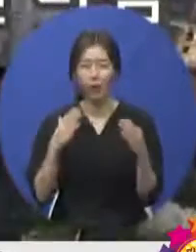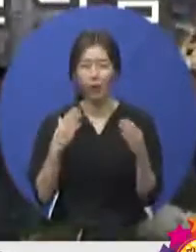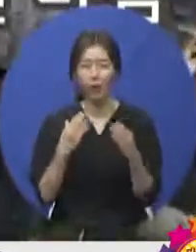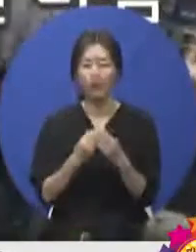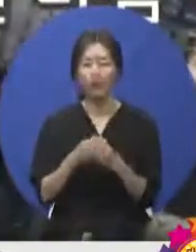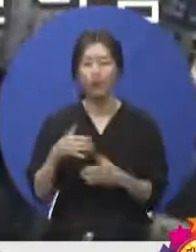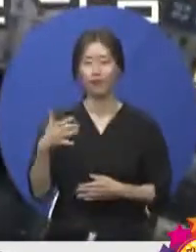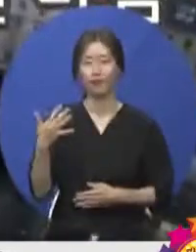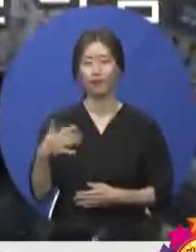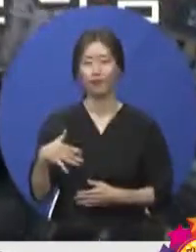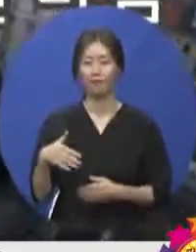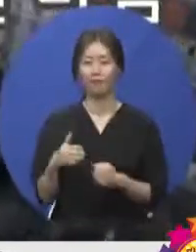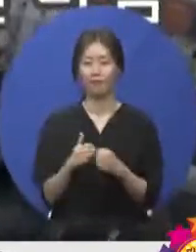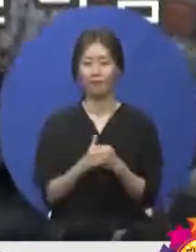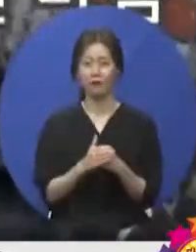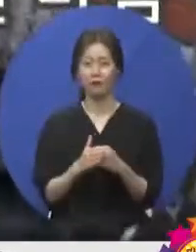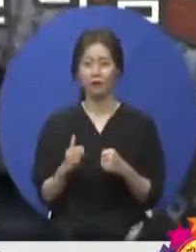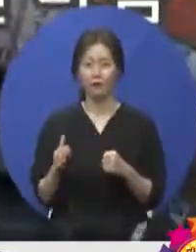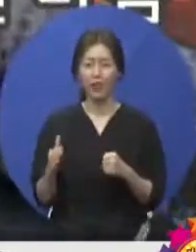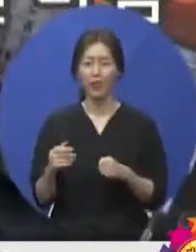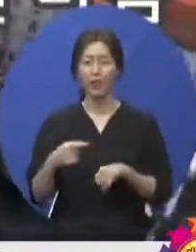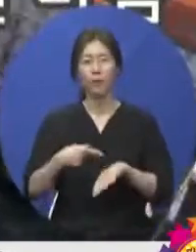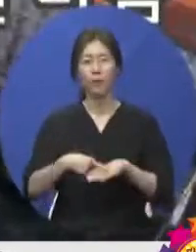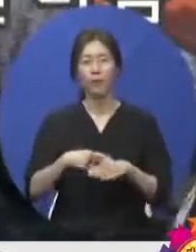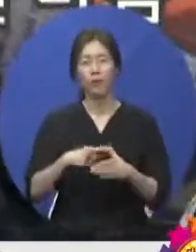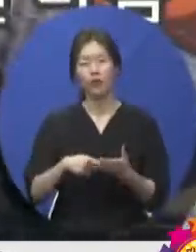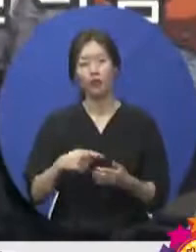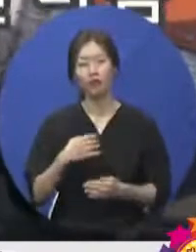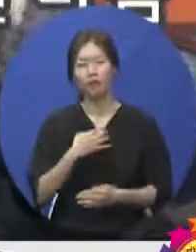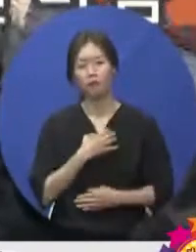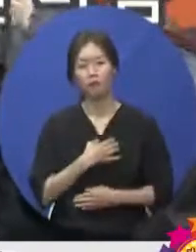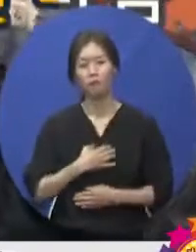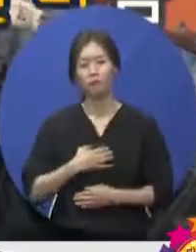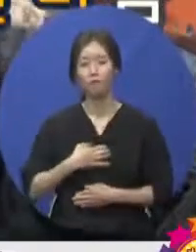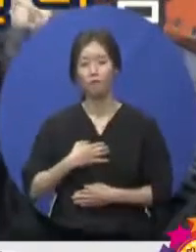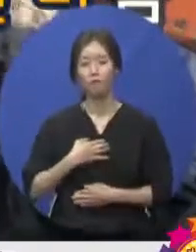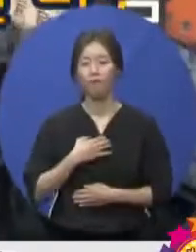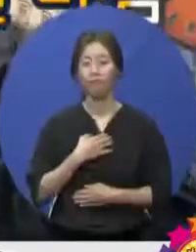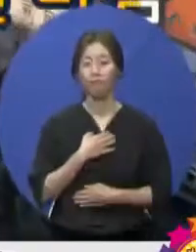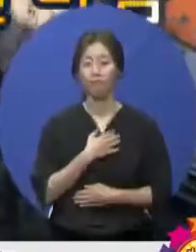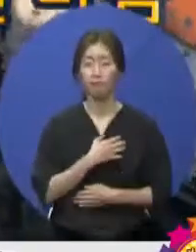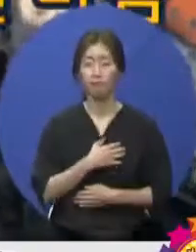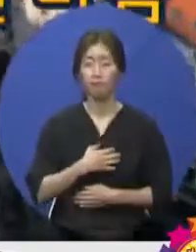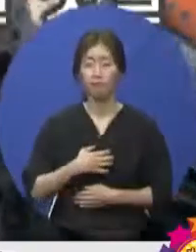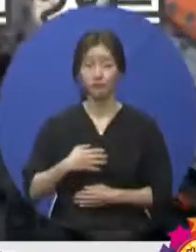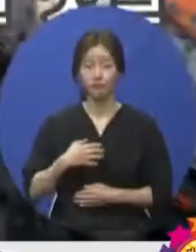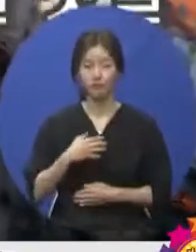못다한 사랑 때문에 소리소리 맺힌 마음